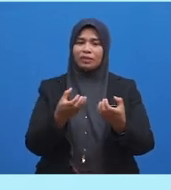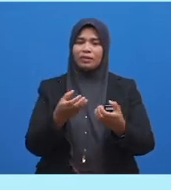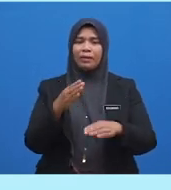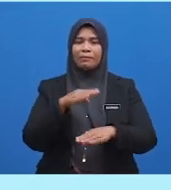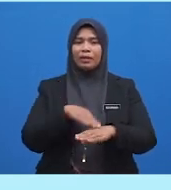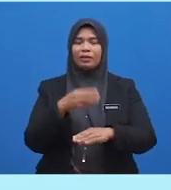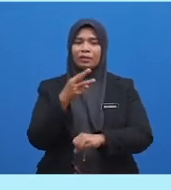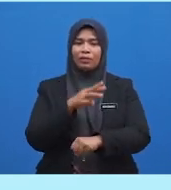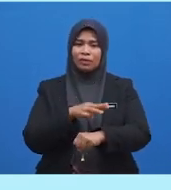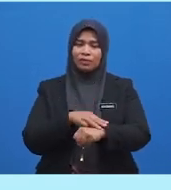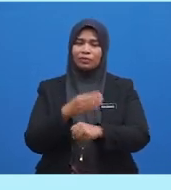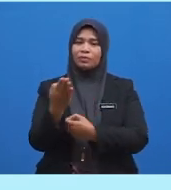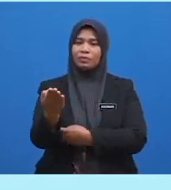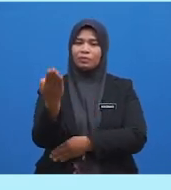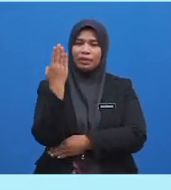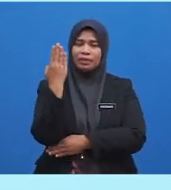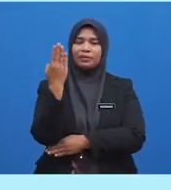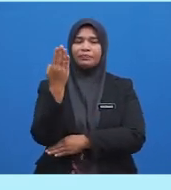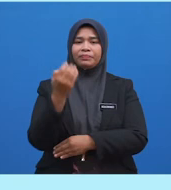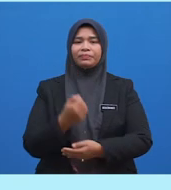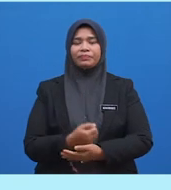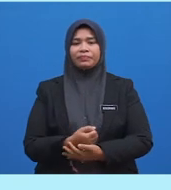pada waktu pagi